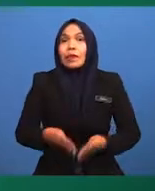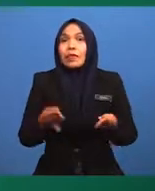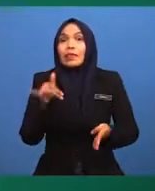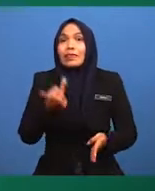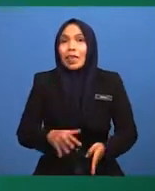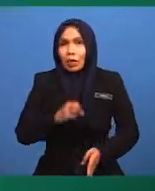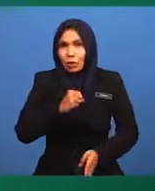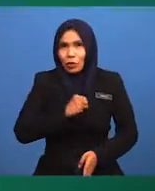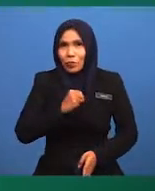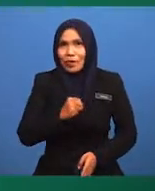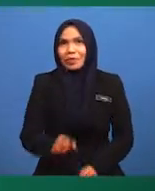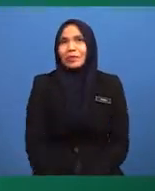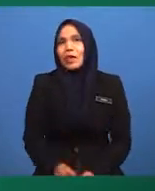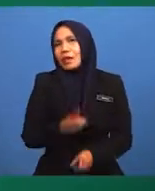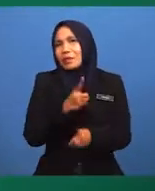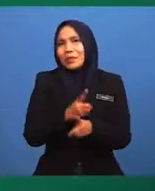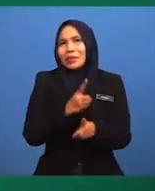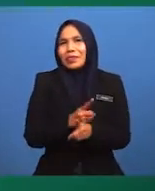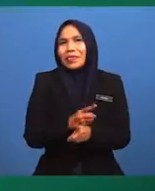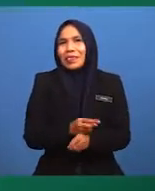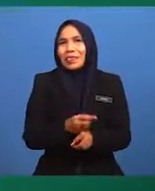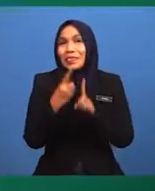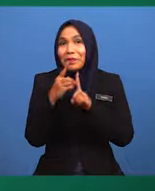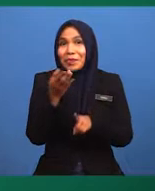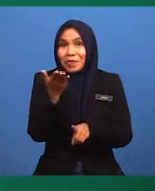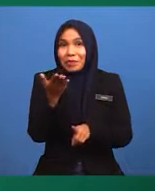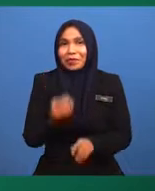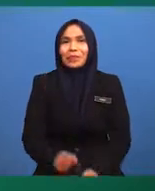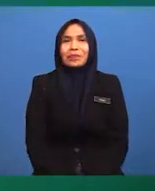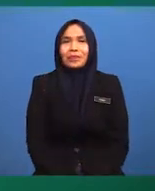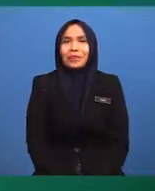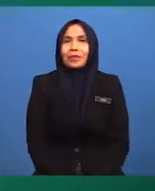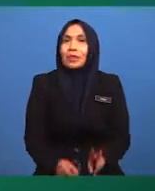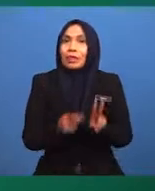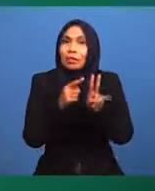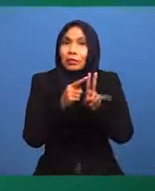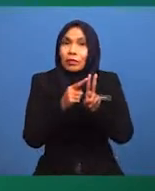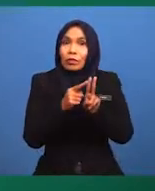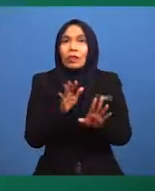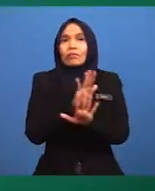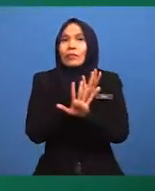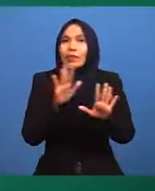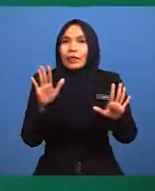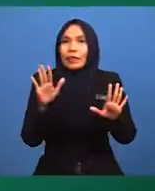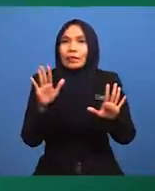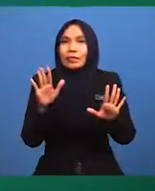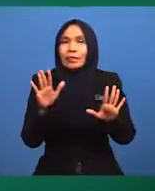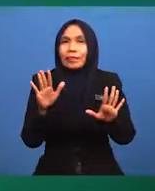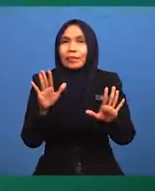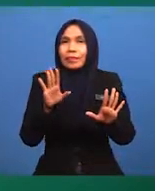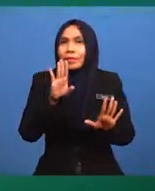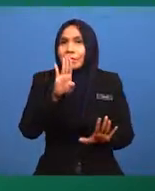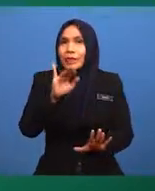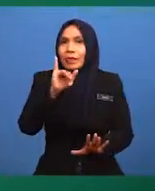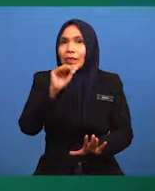sopan. Betul tak jawapan kamu? Soalan kedua, tidak